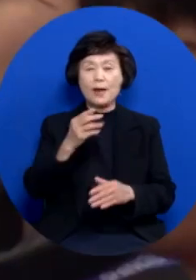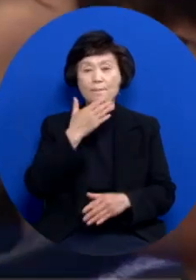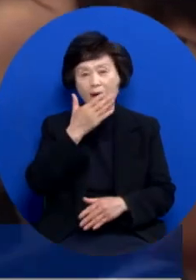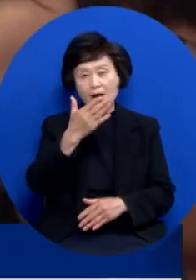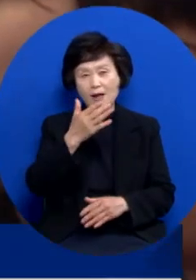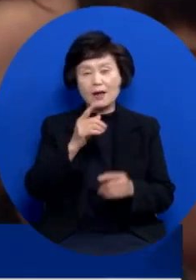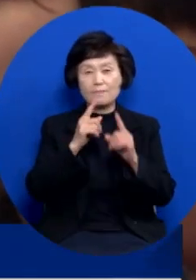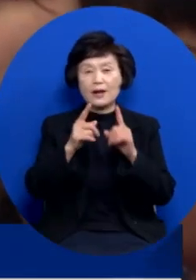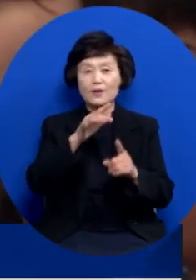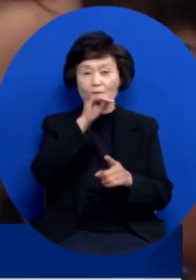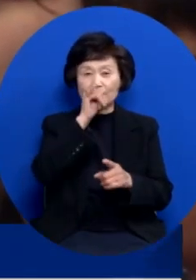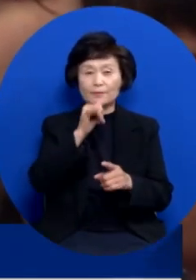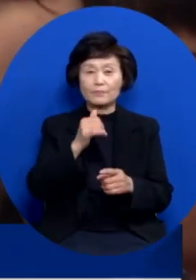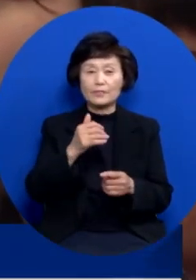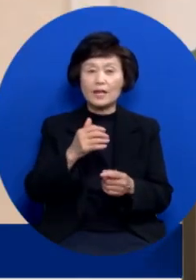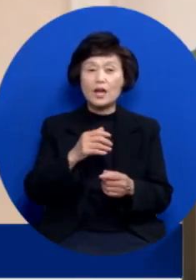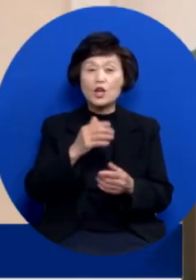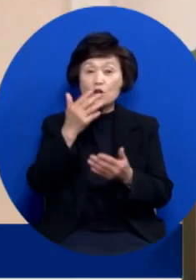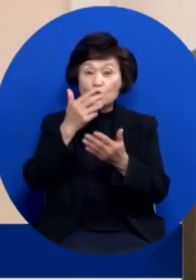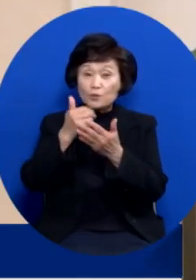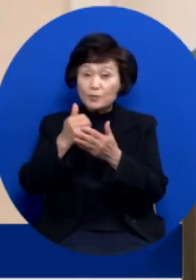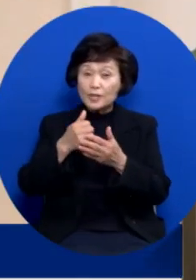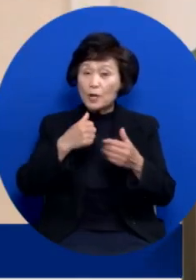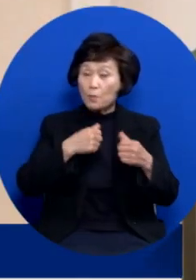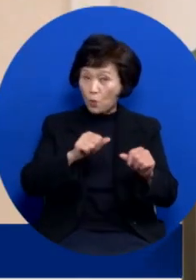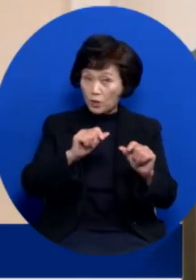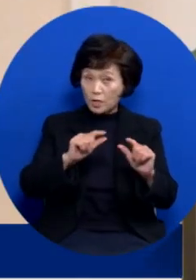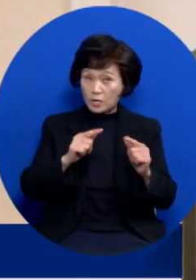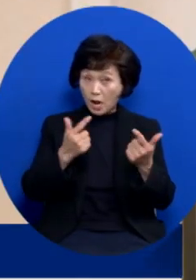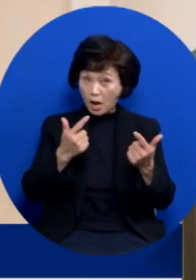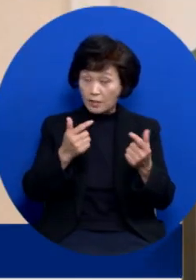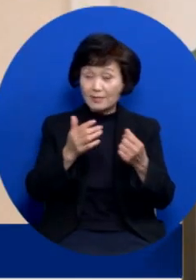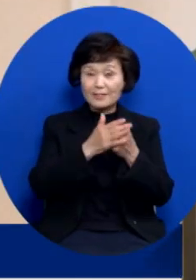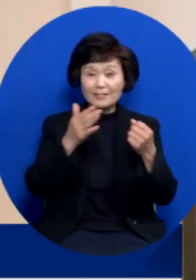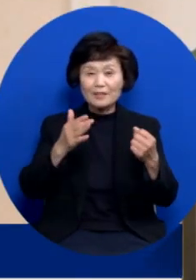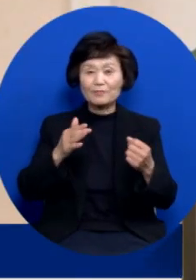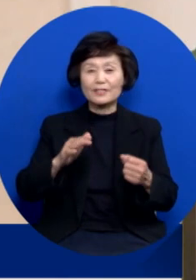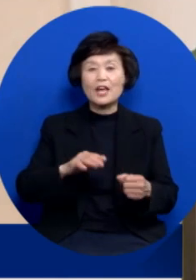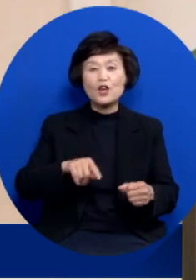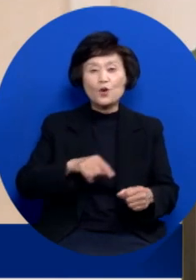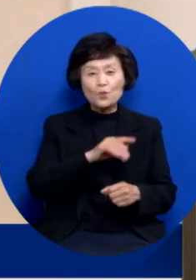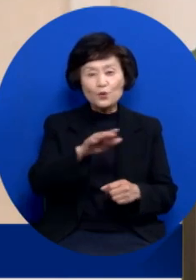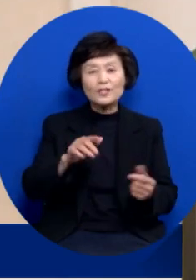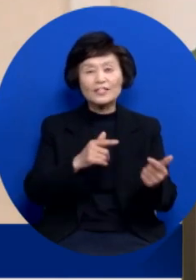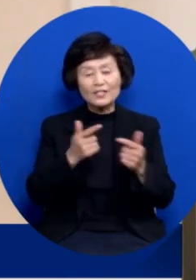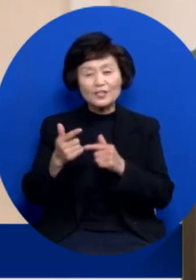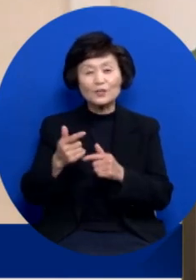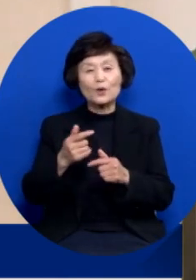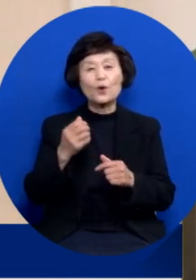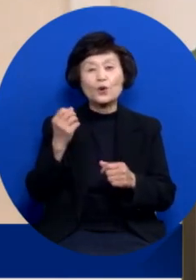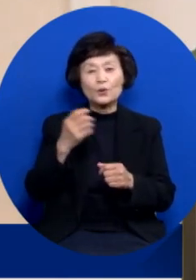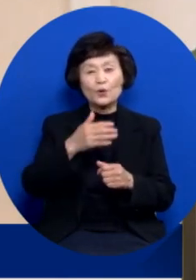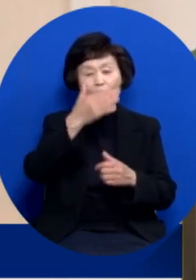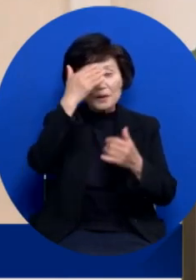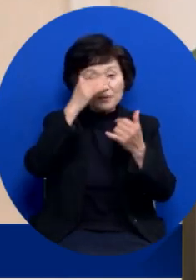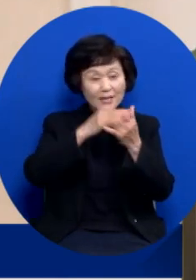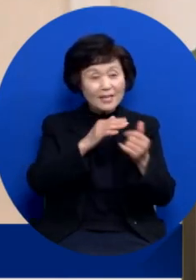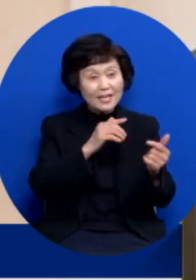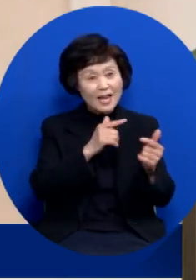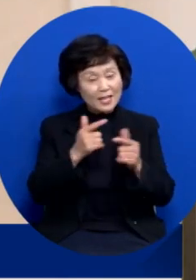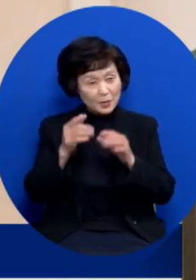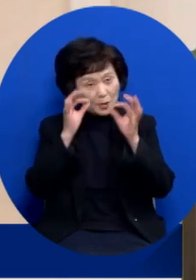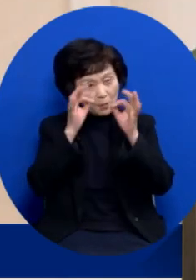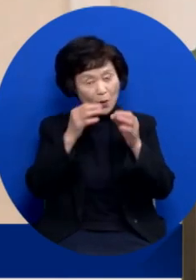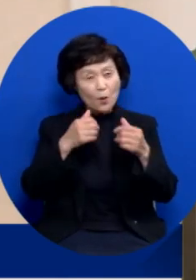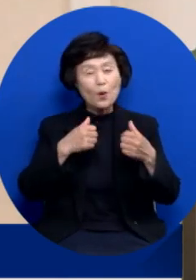결코 주님이 포기하지 않기 때문에 자신도 또 우리가 다른 다음 세대 누군가를 바라볼 때도 포기하지 않는